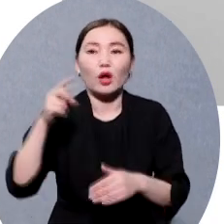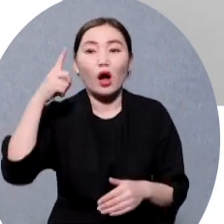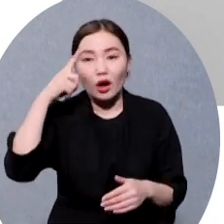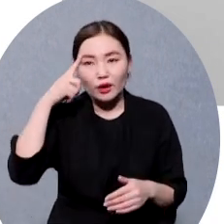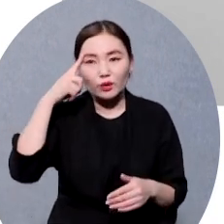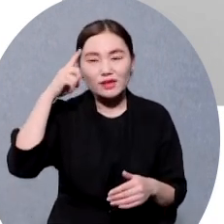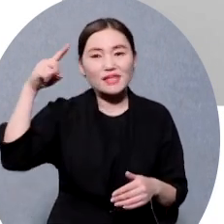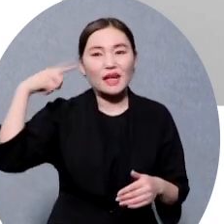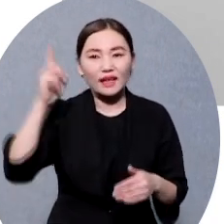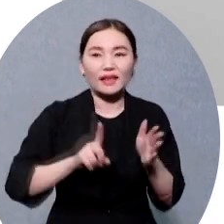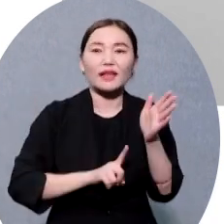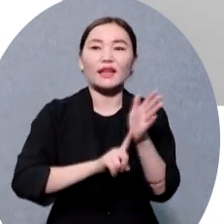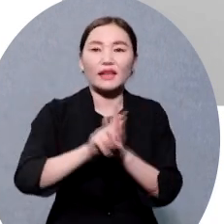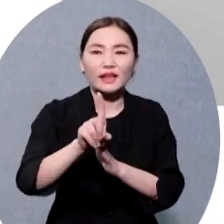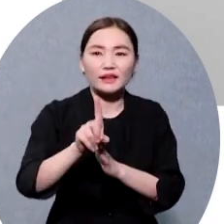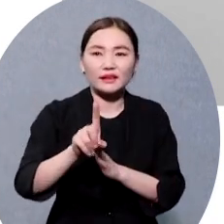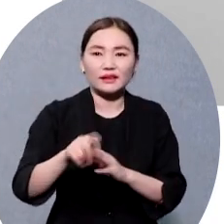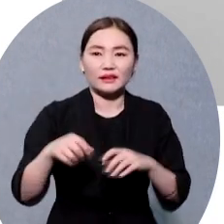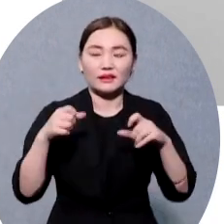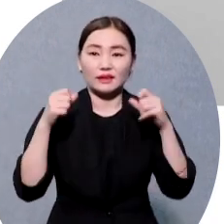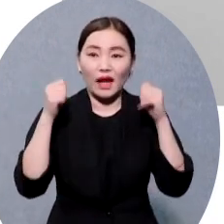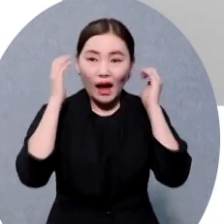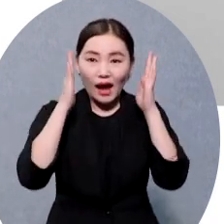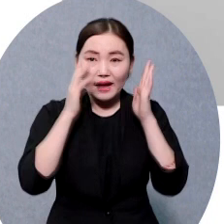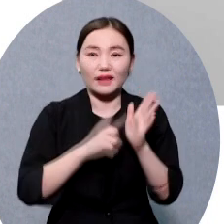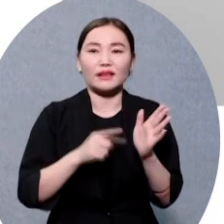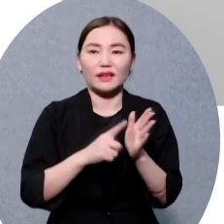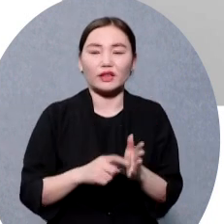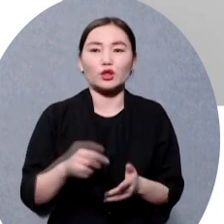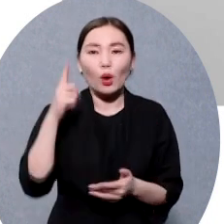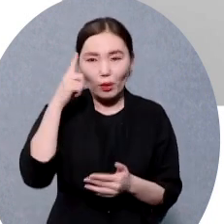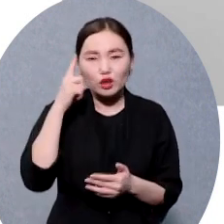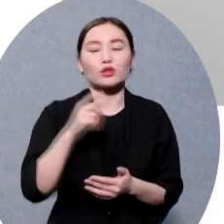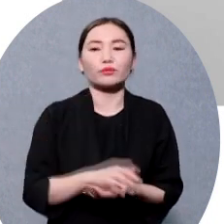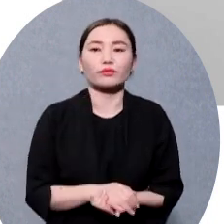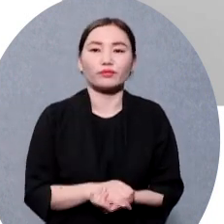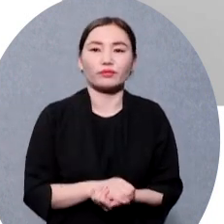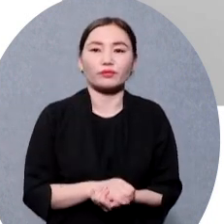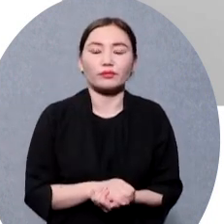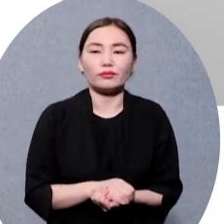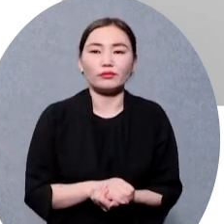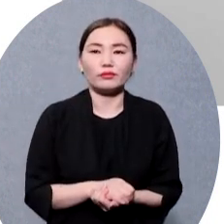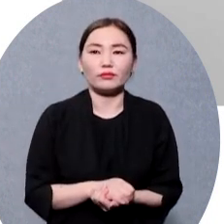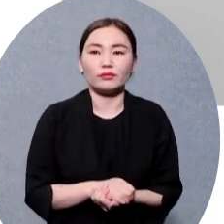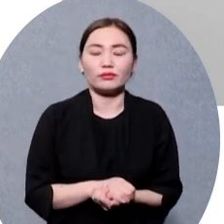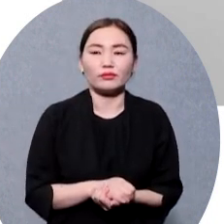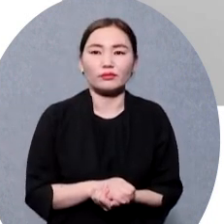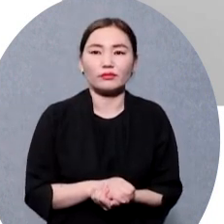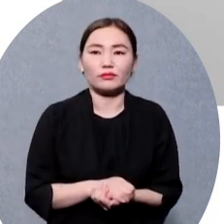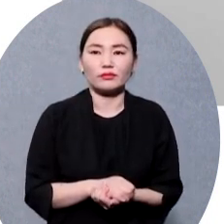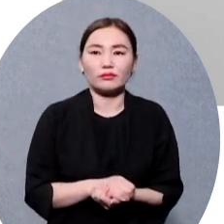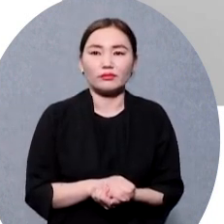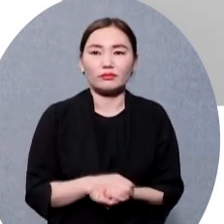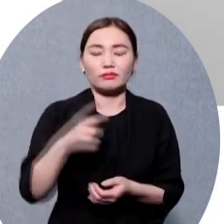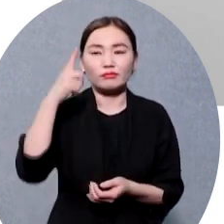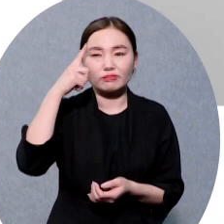дэлгэрүүлэхийн тулд ерөнхийдөө оюун санааны хувьд бол нэгдэх нь зүйтэй. Ингэжээч монголчууд бол нэгдмэл болох юм а, энэ хямрал дайнд